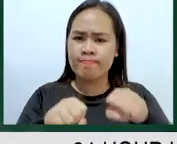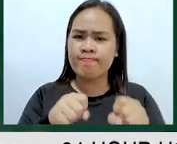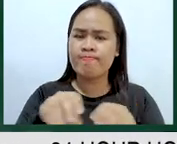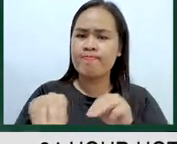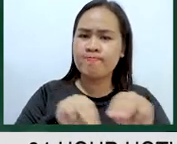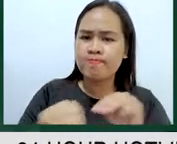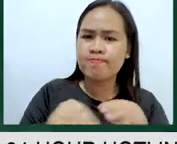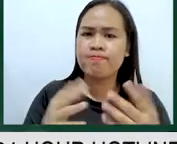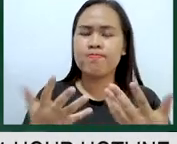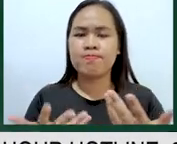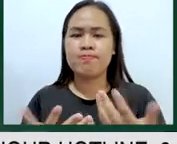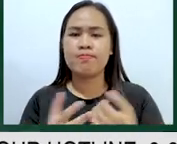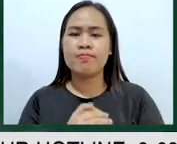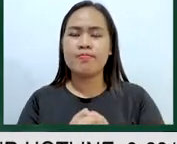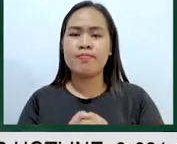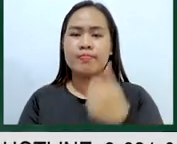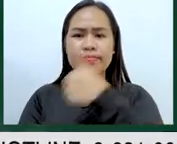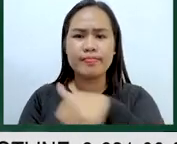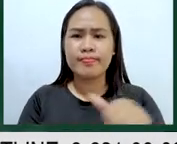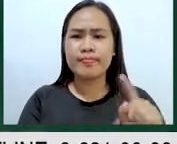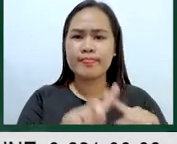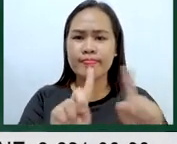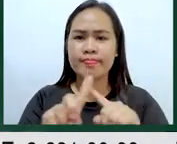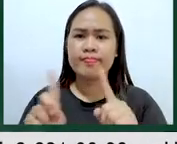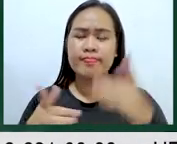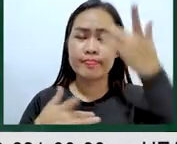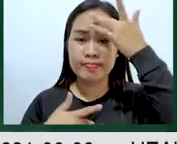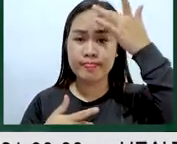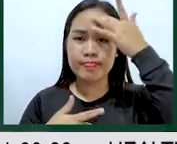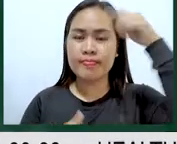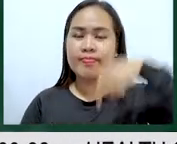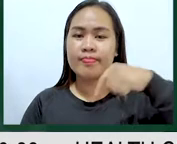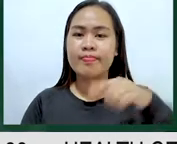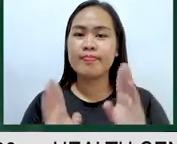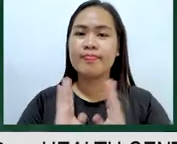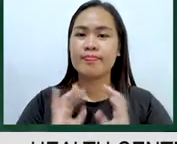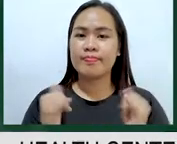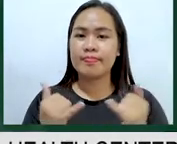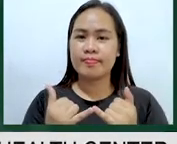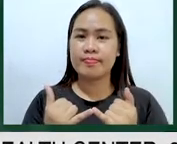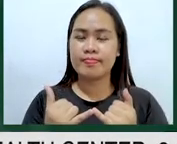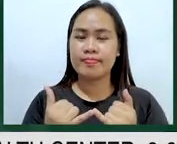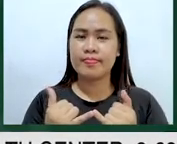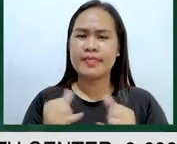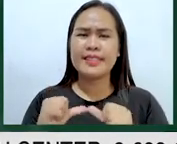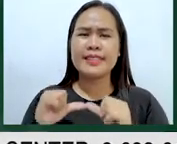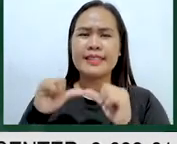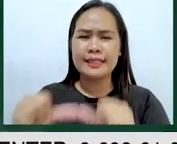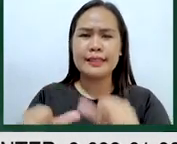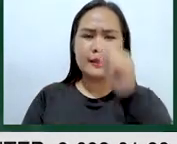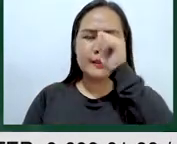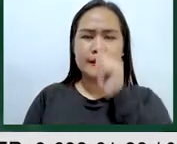ngayon 150, so additional 25 recoveries. So napakaganda naman po, and it shows na very manageable,